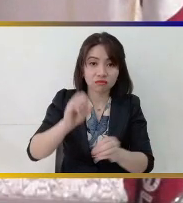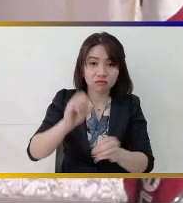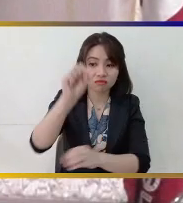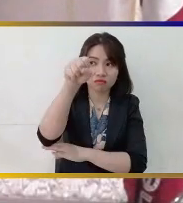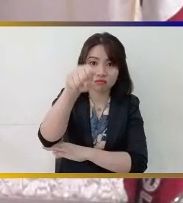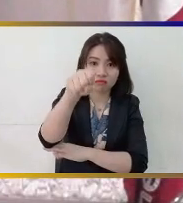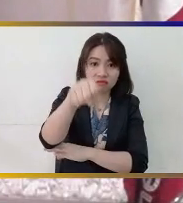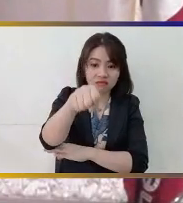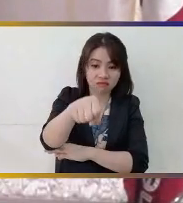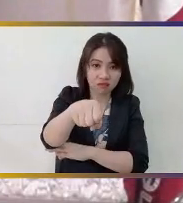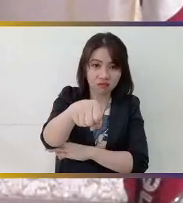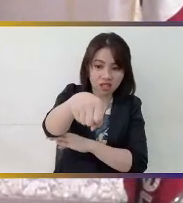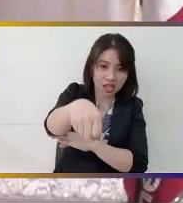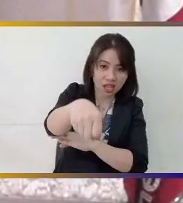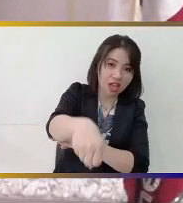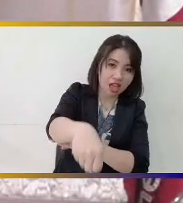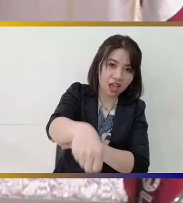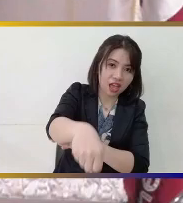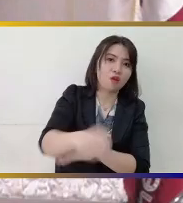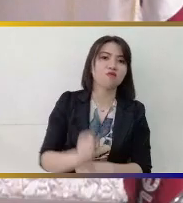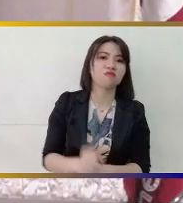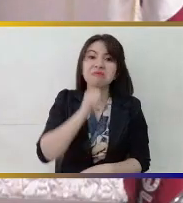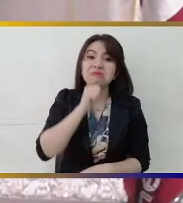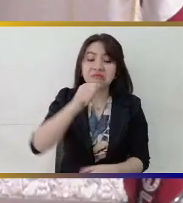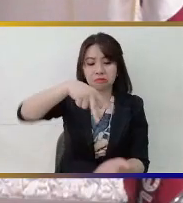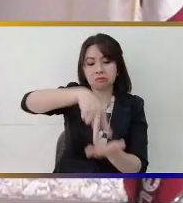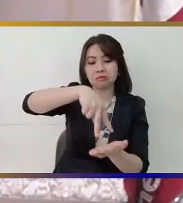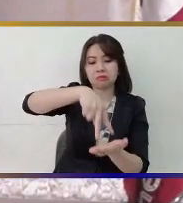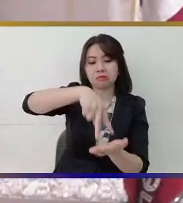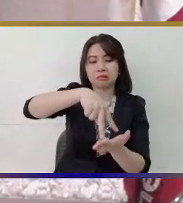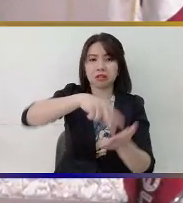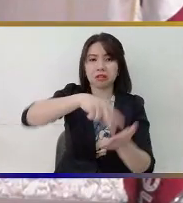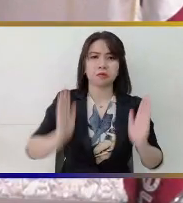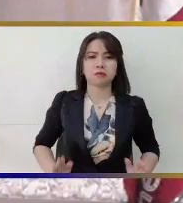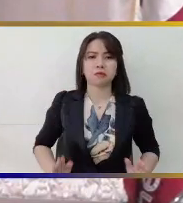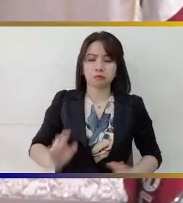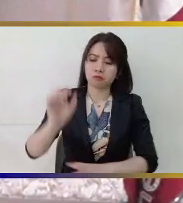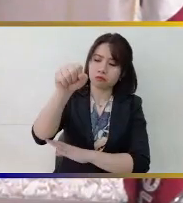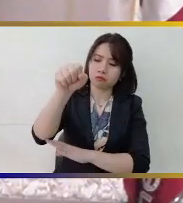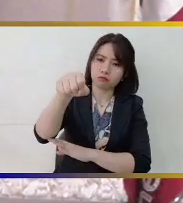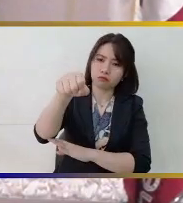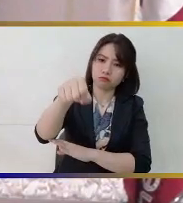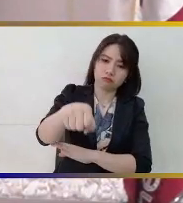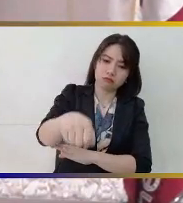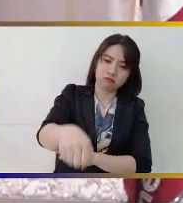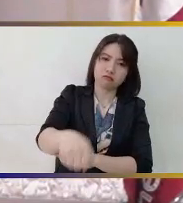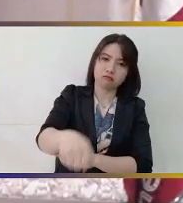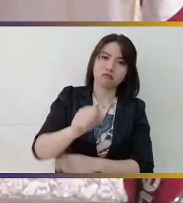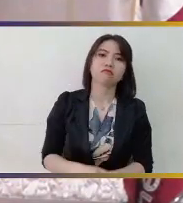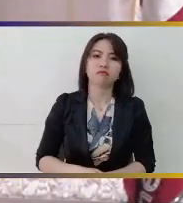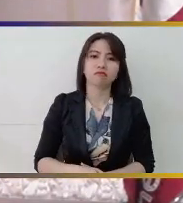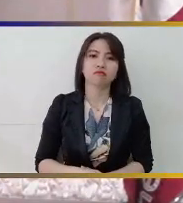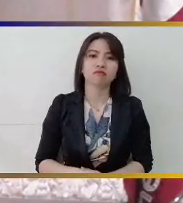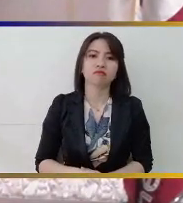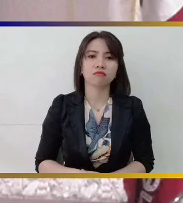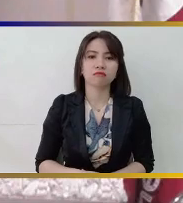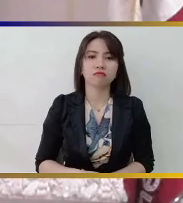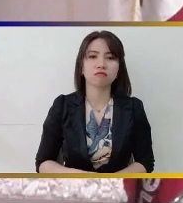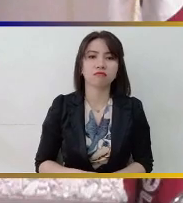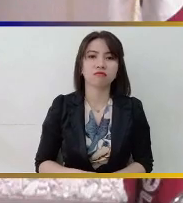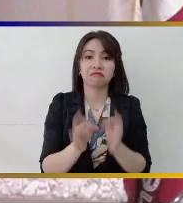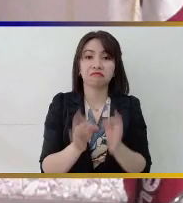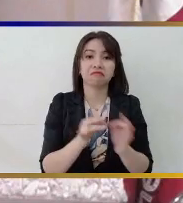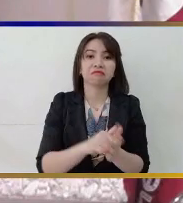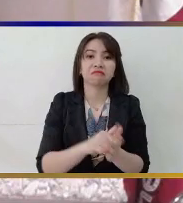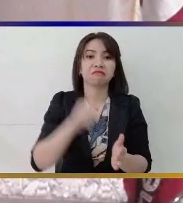malalim na. Alam niyo po ba, mga kapatid, yung nakakalungkot pagka tumawid po yung kahit sa mababaw na ilog. Malulunod po,